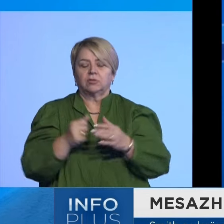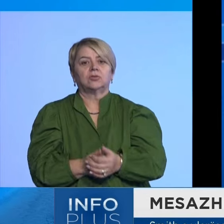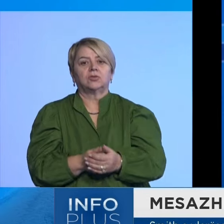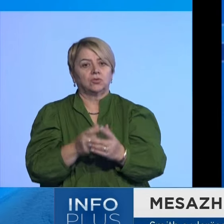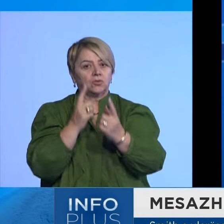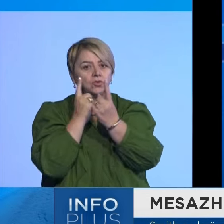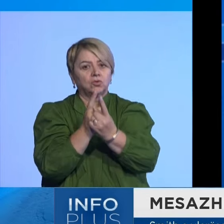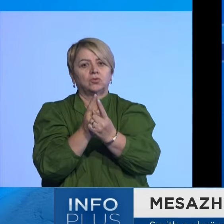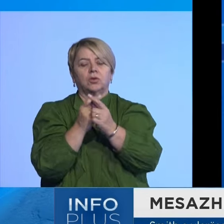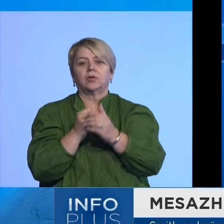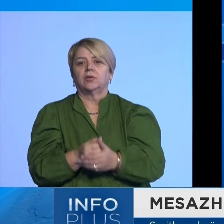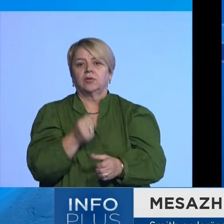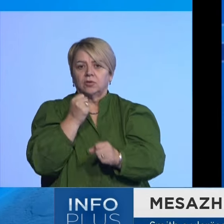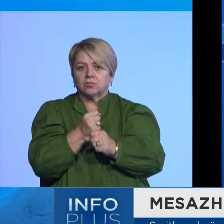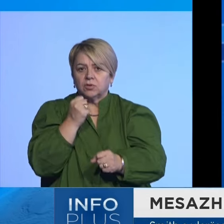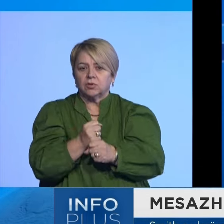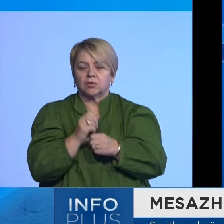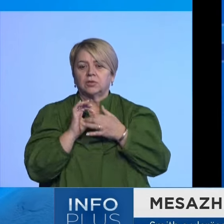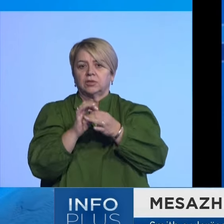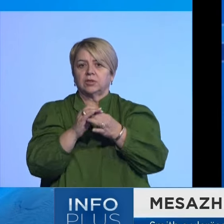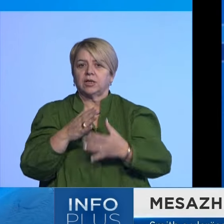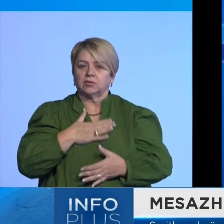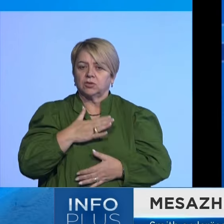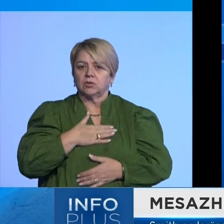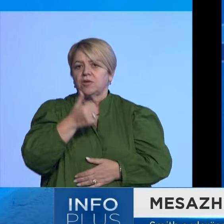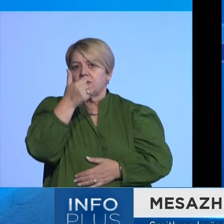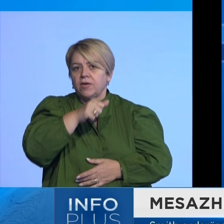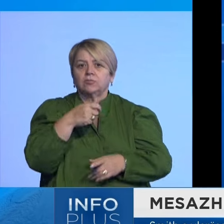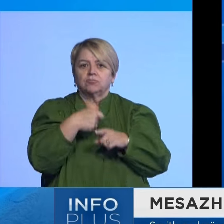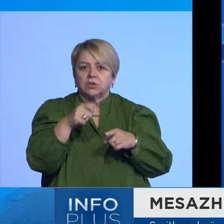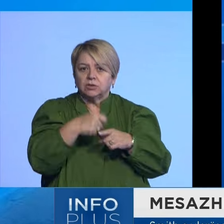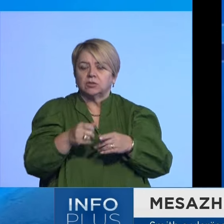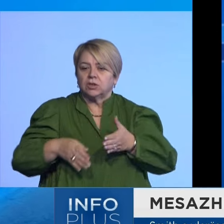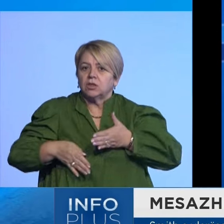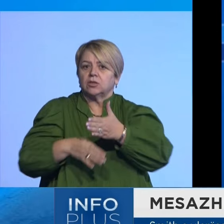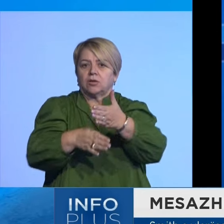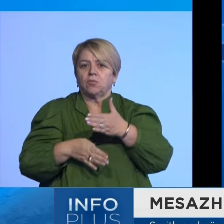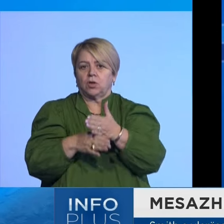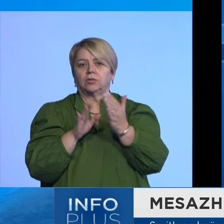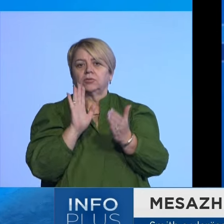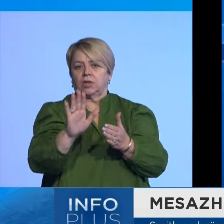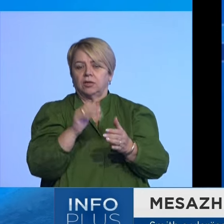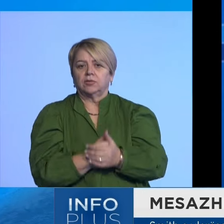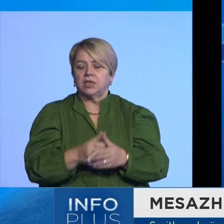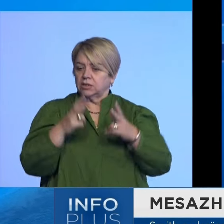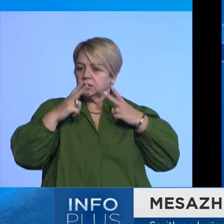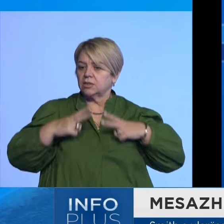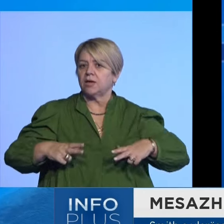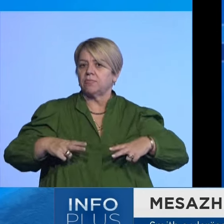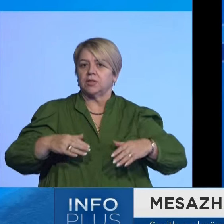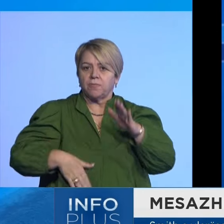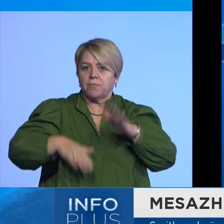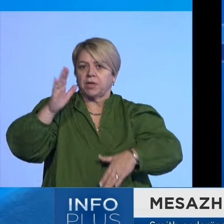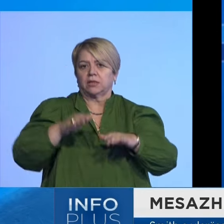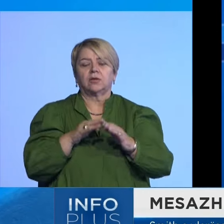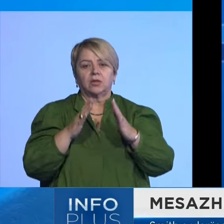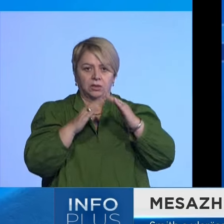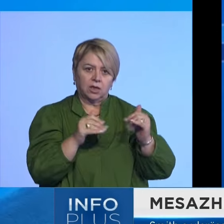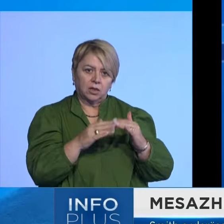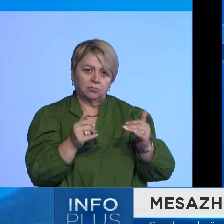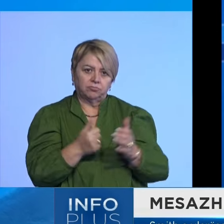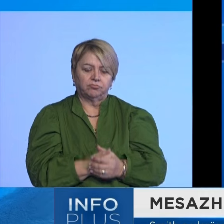të angazhuar në rajon dhe ne do të bëjmë çfarë do mundemi për t'i ndihmuar atyre që të sjellin stabilitet më të madh në rajon.